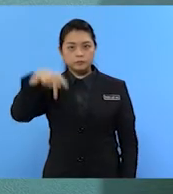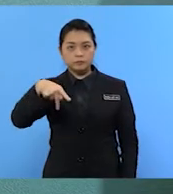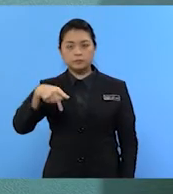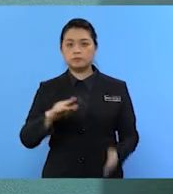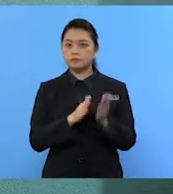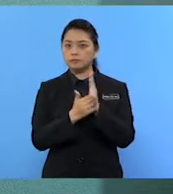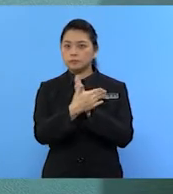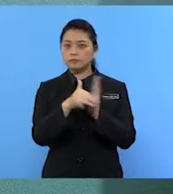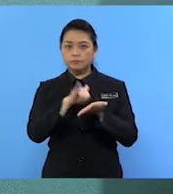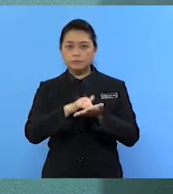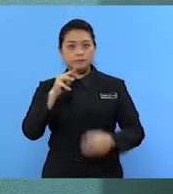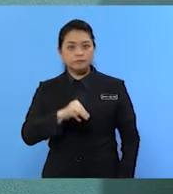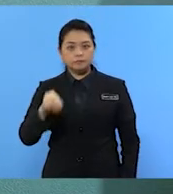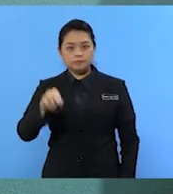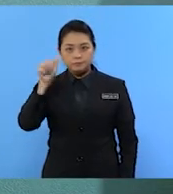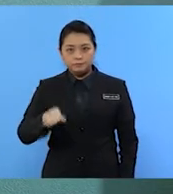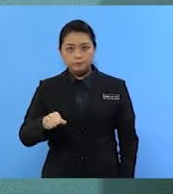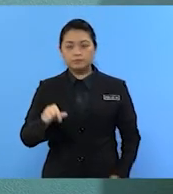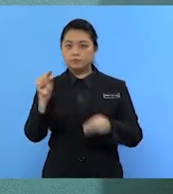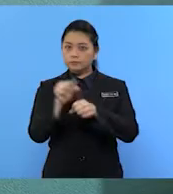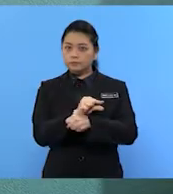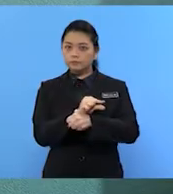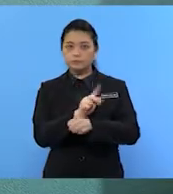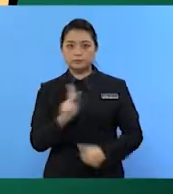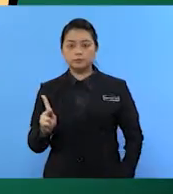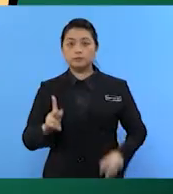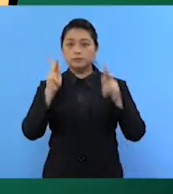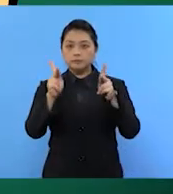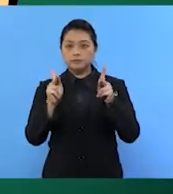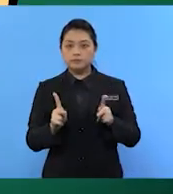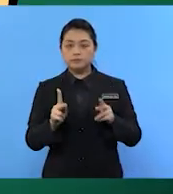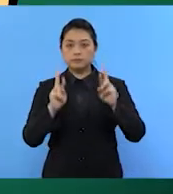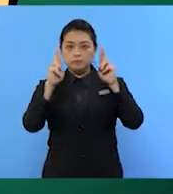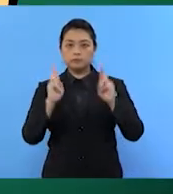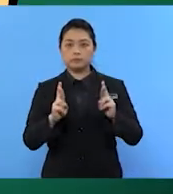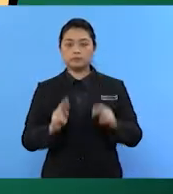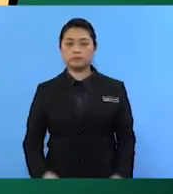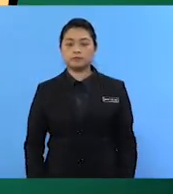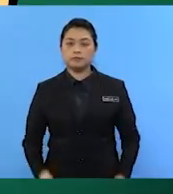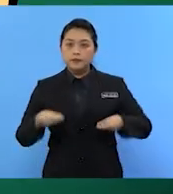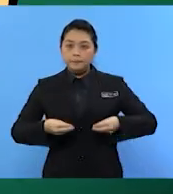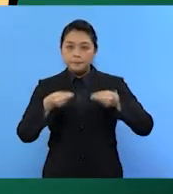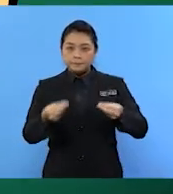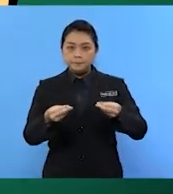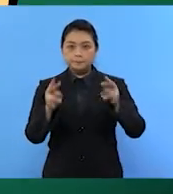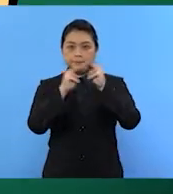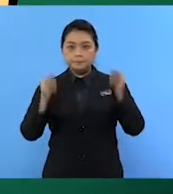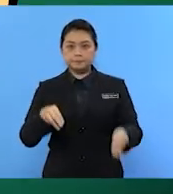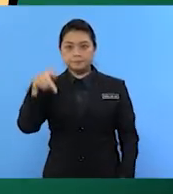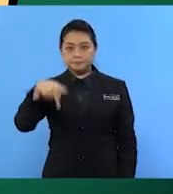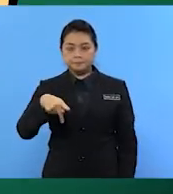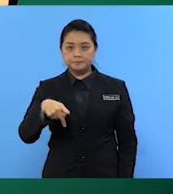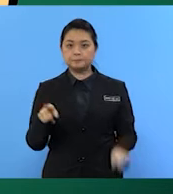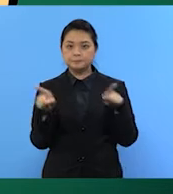itu, murid-murid boleh menggunakan kaedah rumus. Diberi matriks P